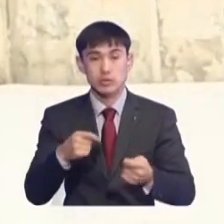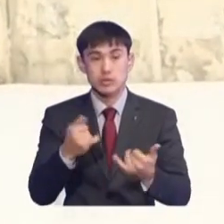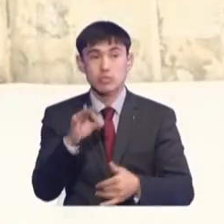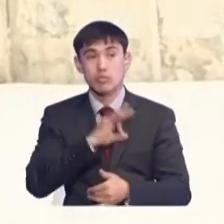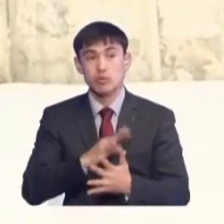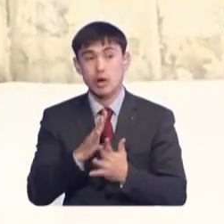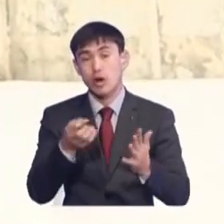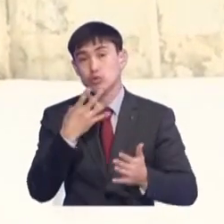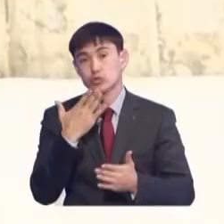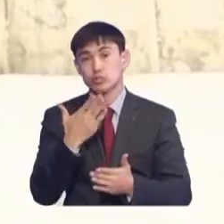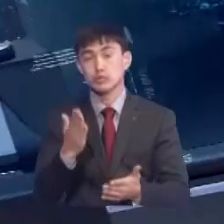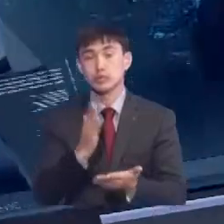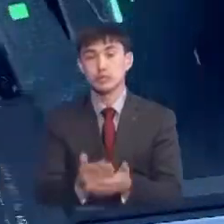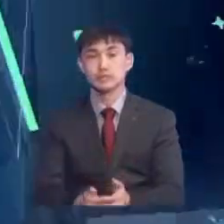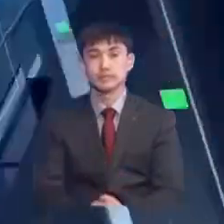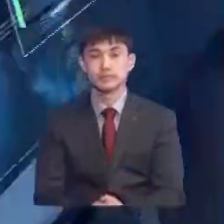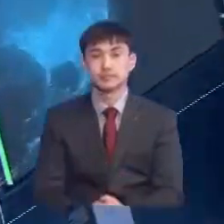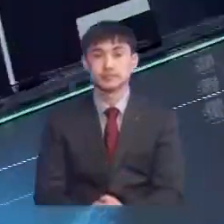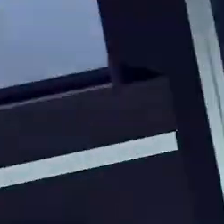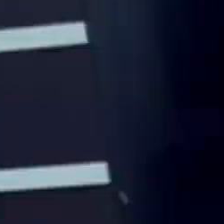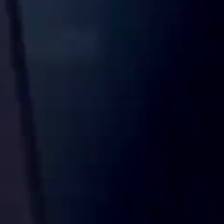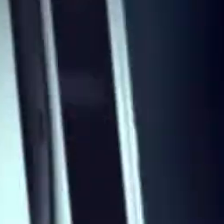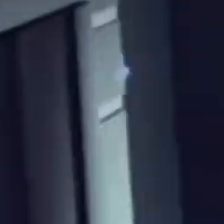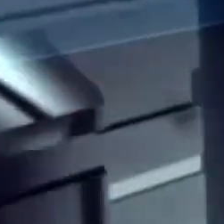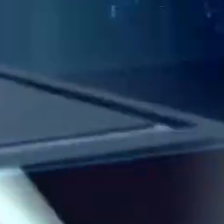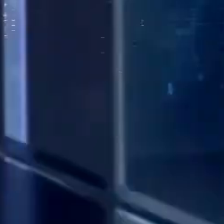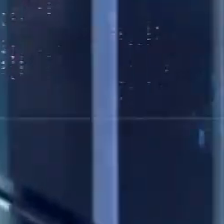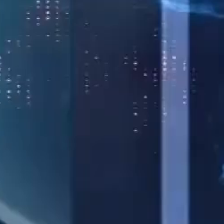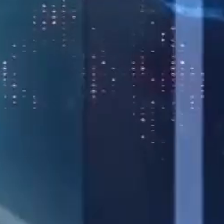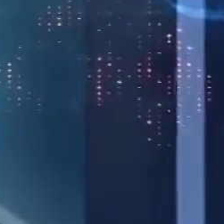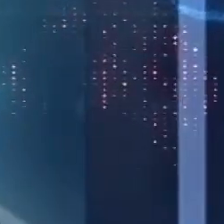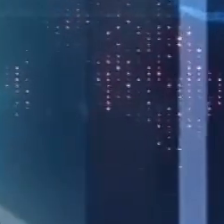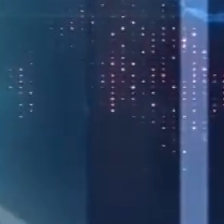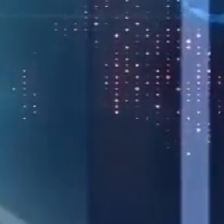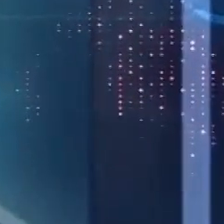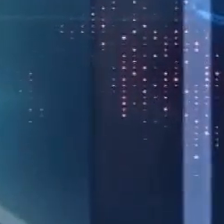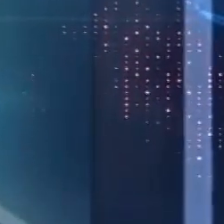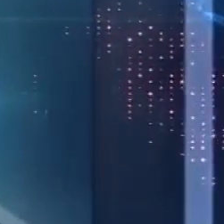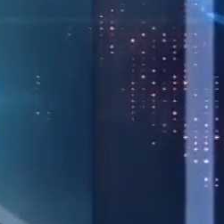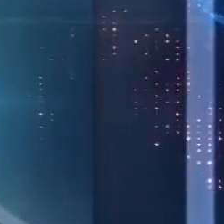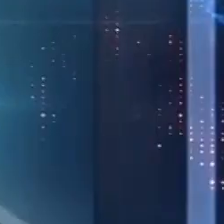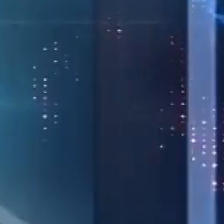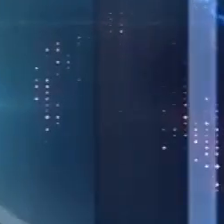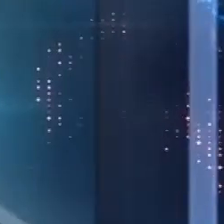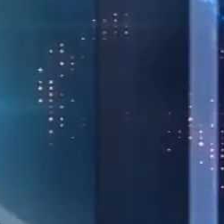пользуются хорошим спросом Надежда Белова Нуржан салатов Жени арешев телеканал